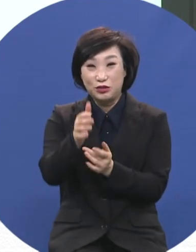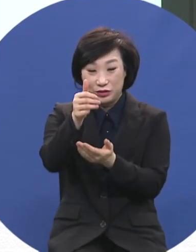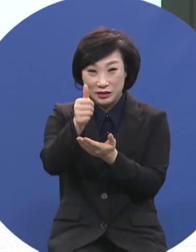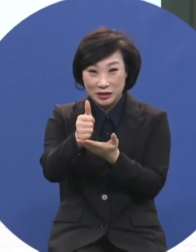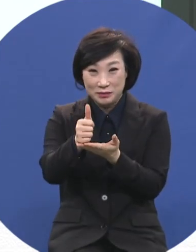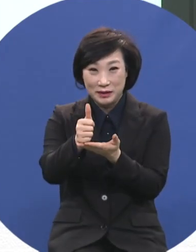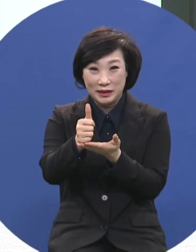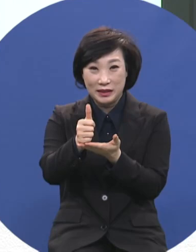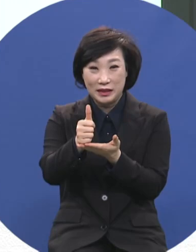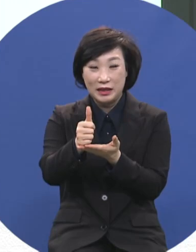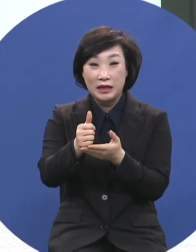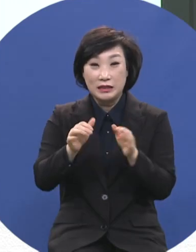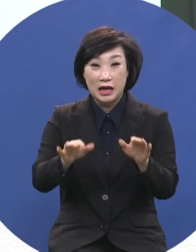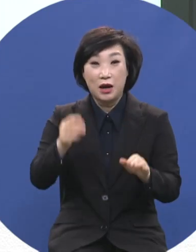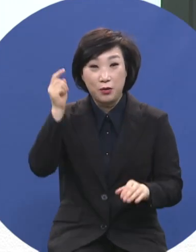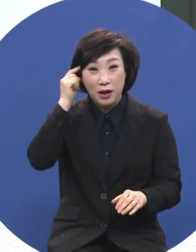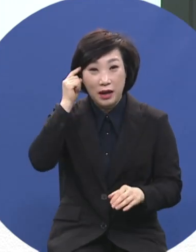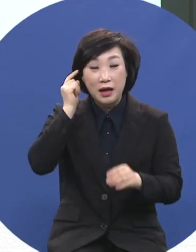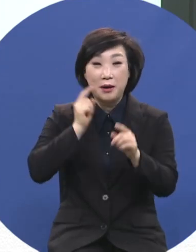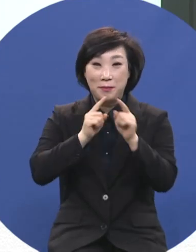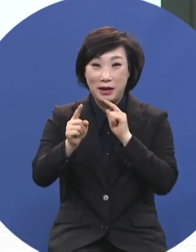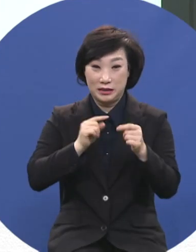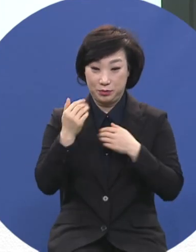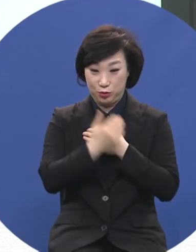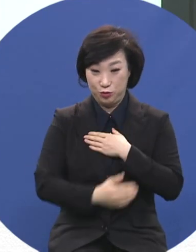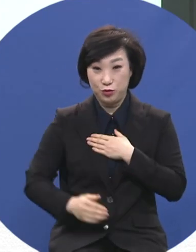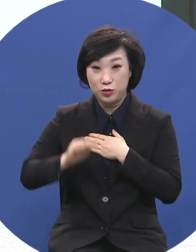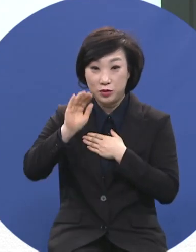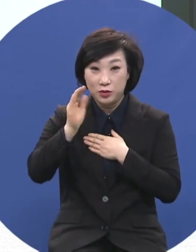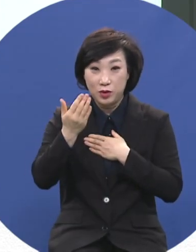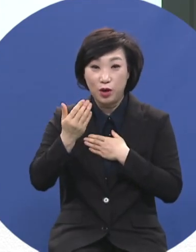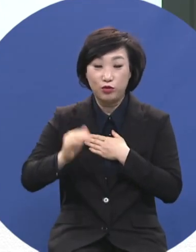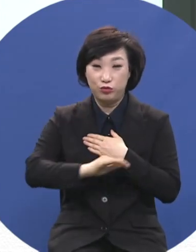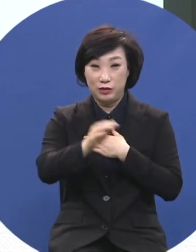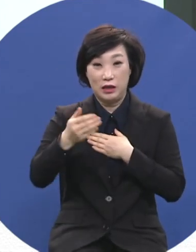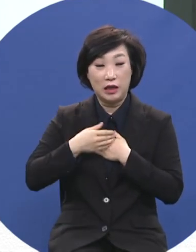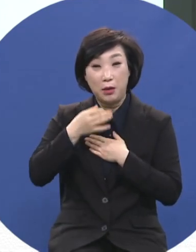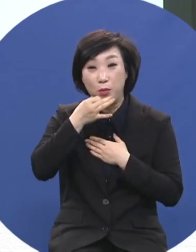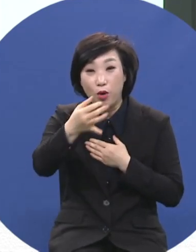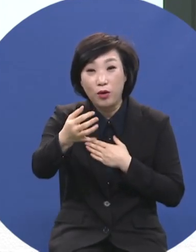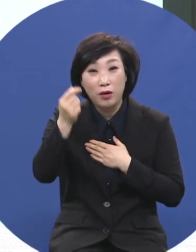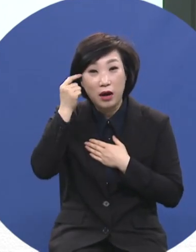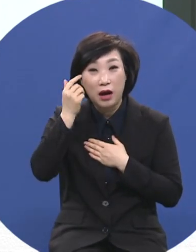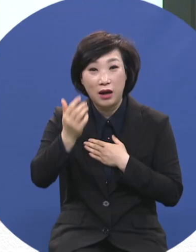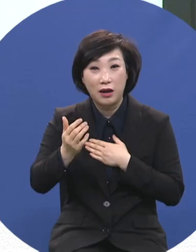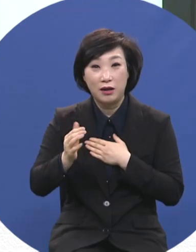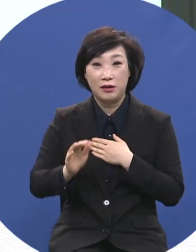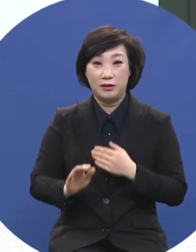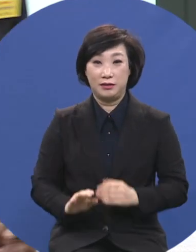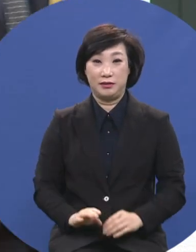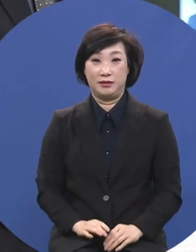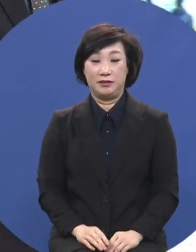예수께서 왜 말씀이 육신이 되어 우리에게 보였느냐.